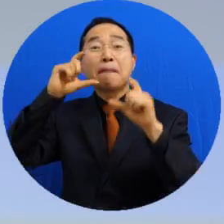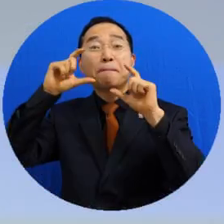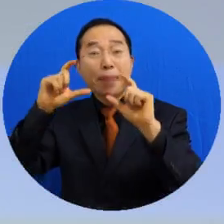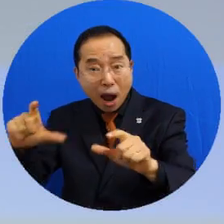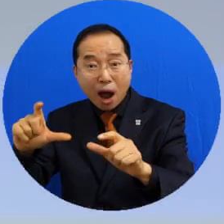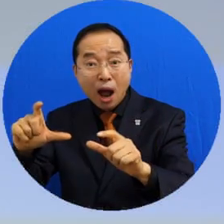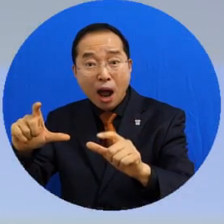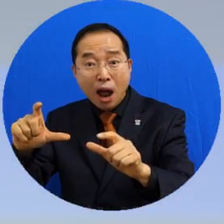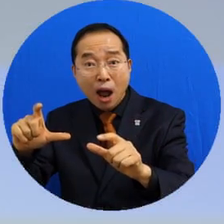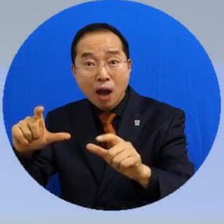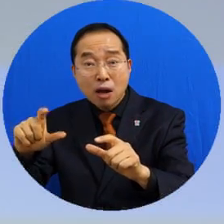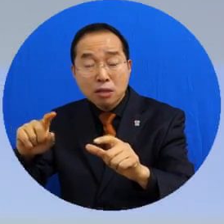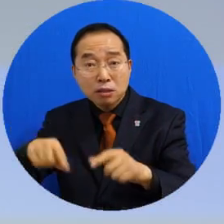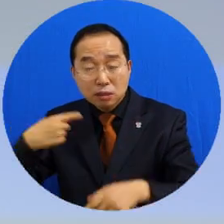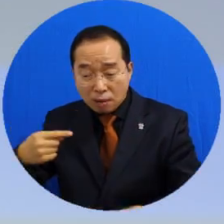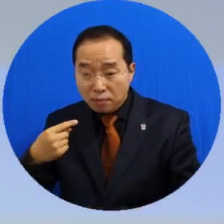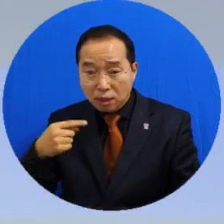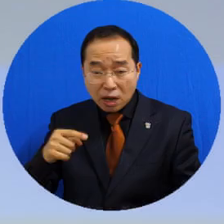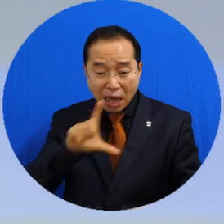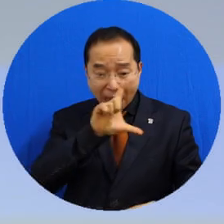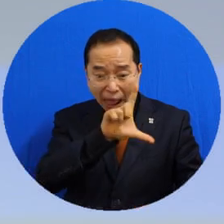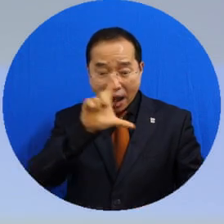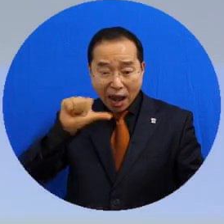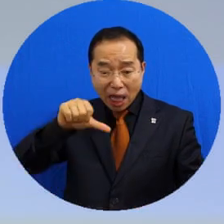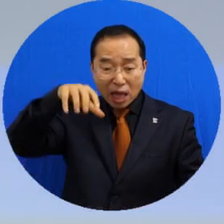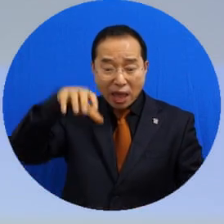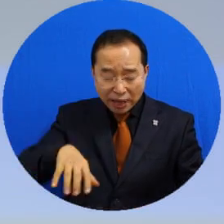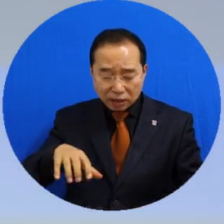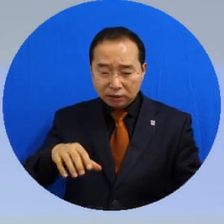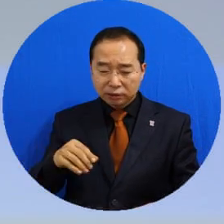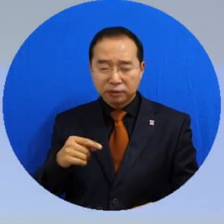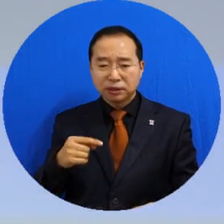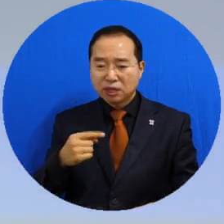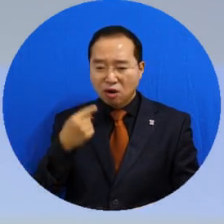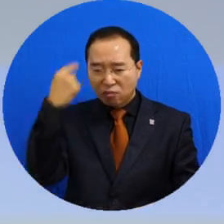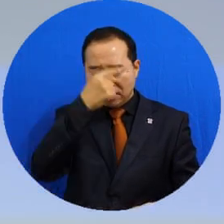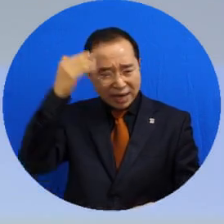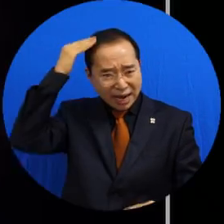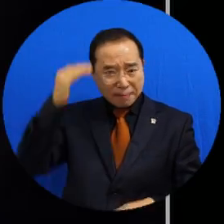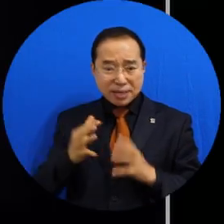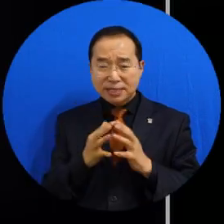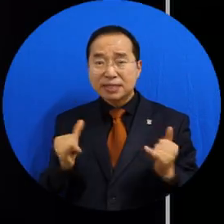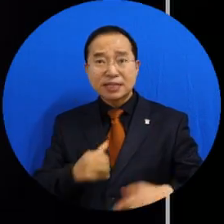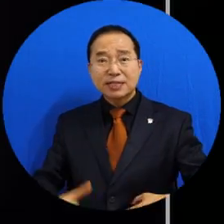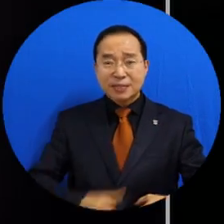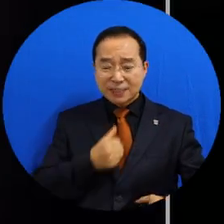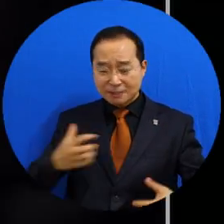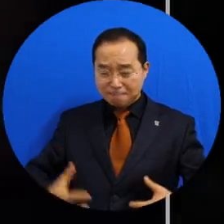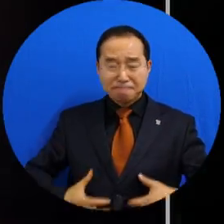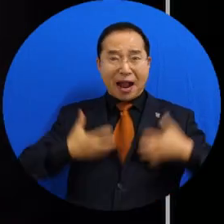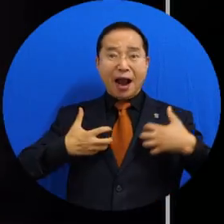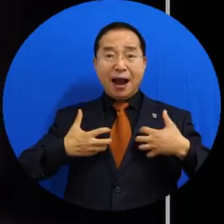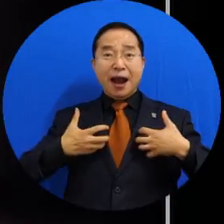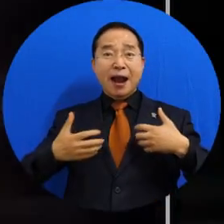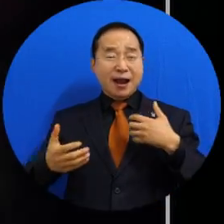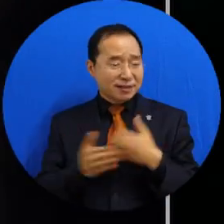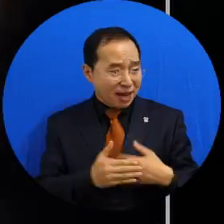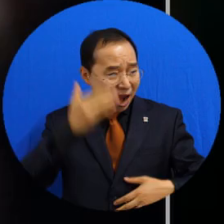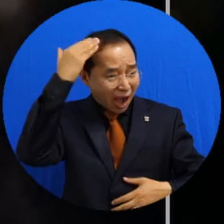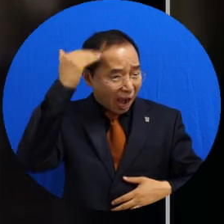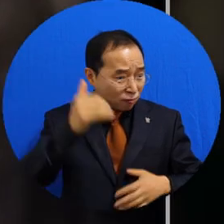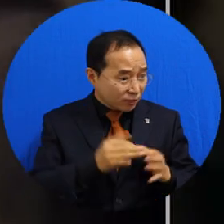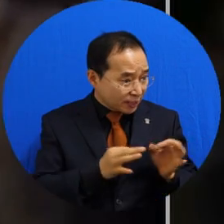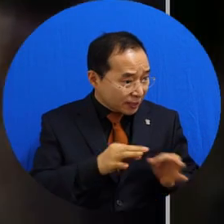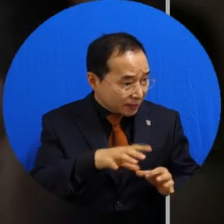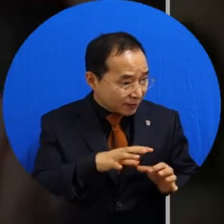후 72시간 동안 LA에 있는 코리아타운이 완전히 불바다가 됐어요. 1992년 오늘 우리